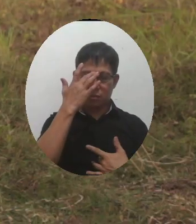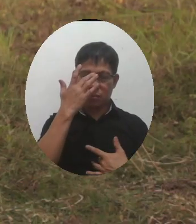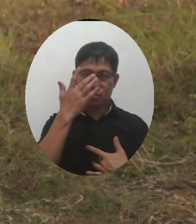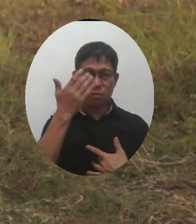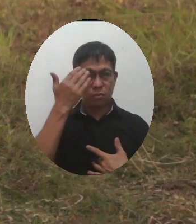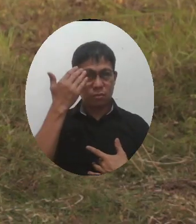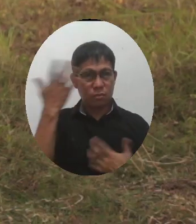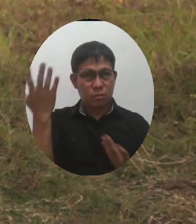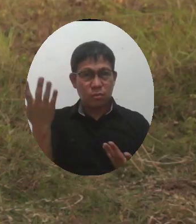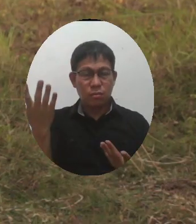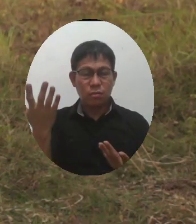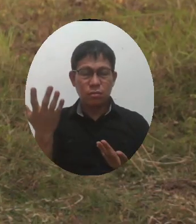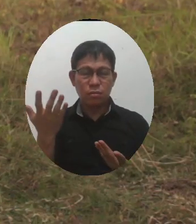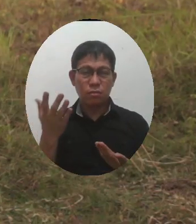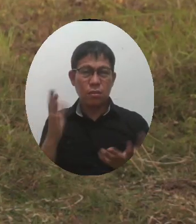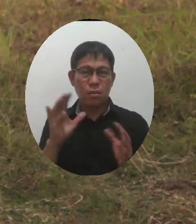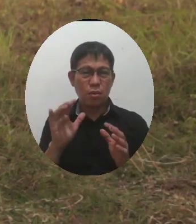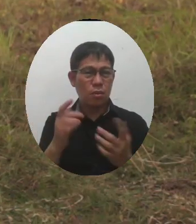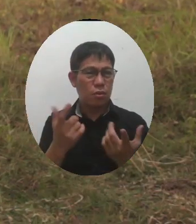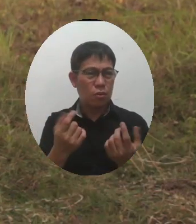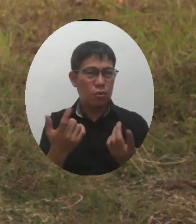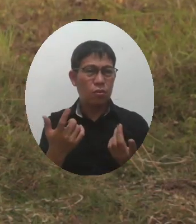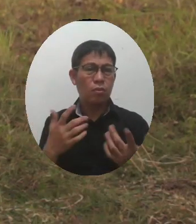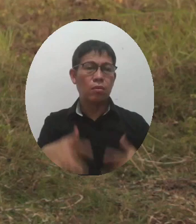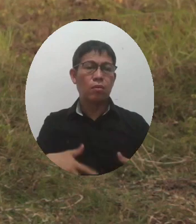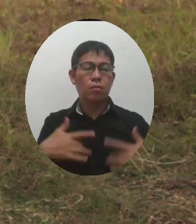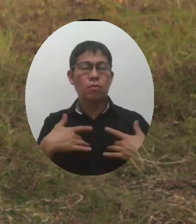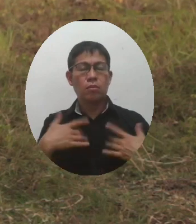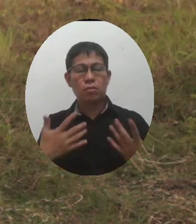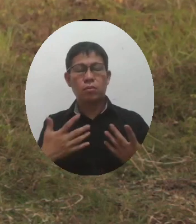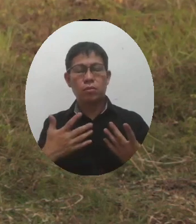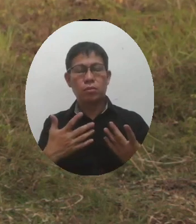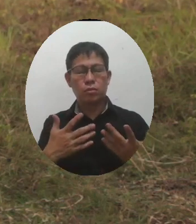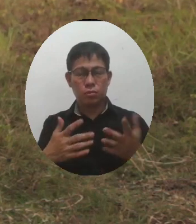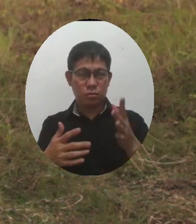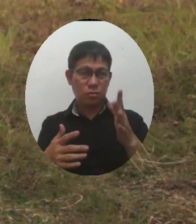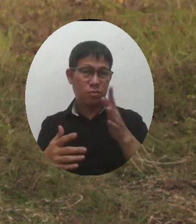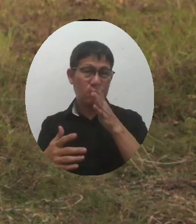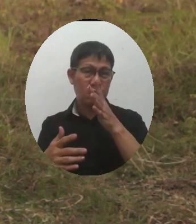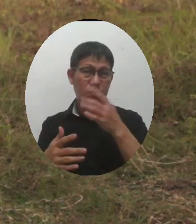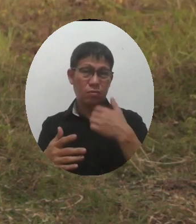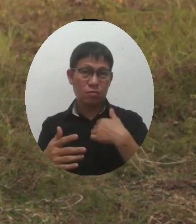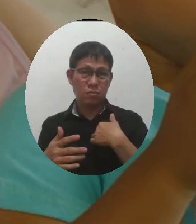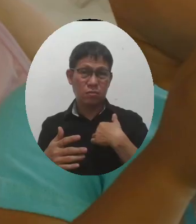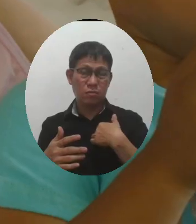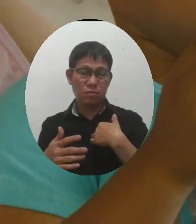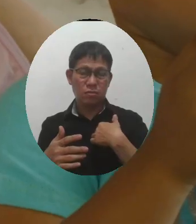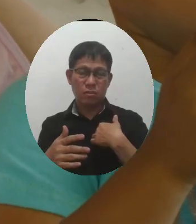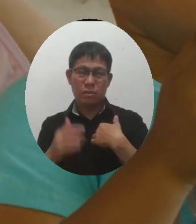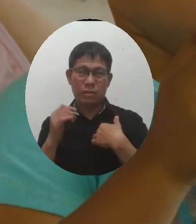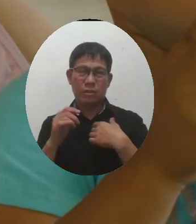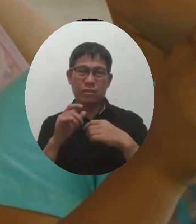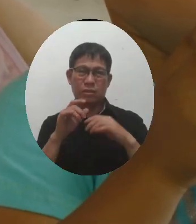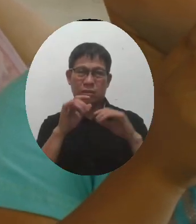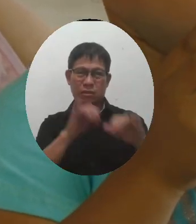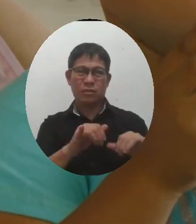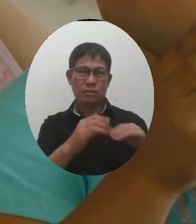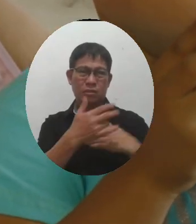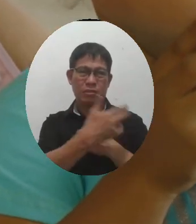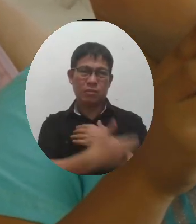na-stroke, talagang hindi namin alam nun kung paano gagawin. Hanggang sa yung mother ko po hindi siya